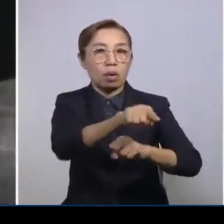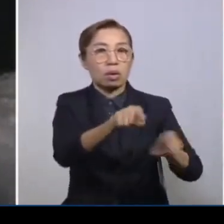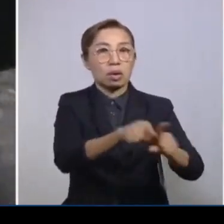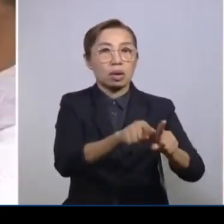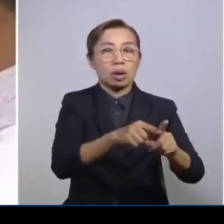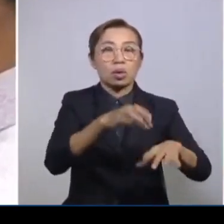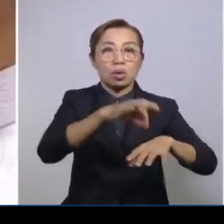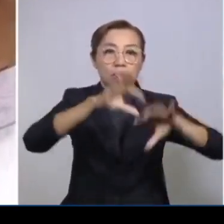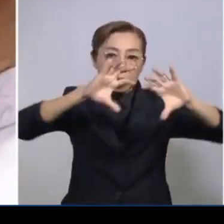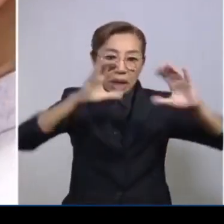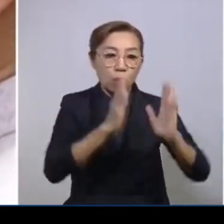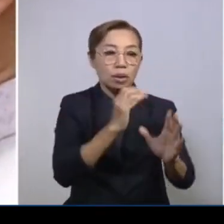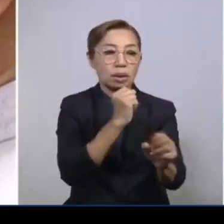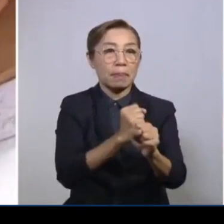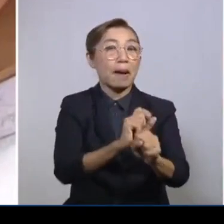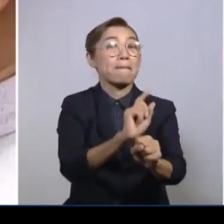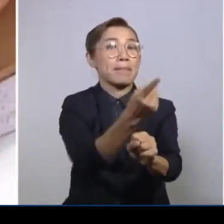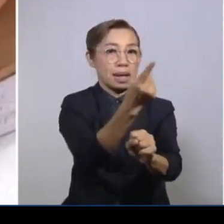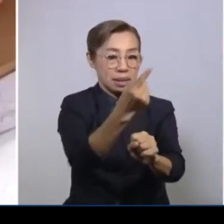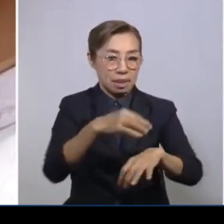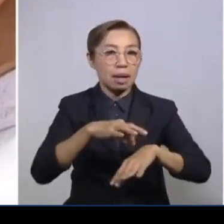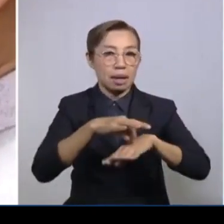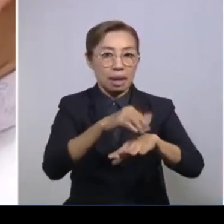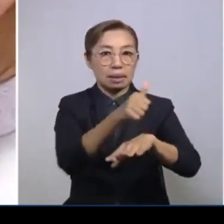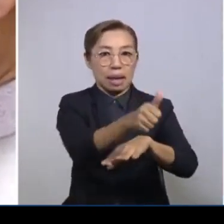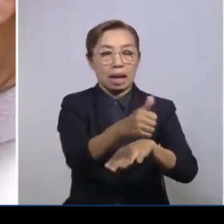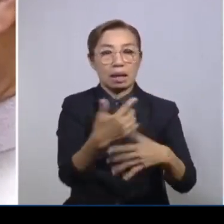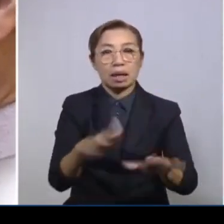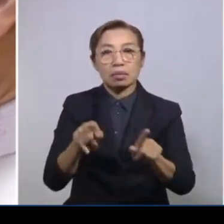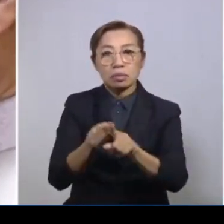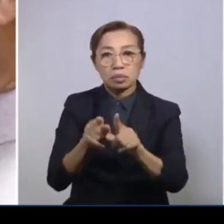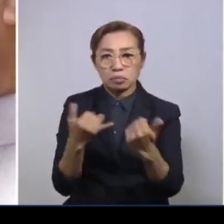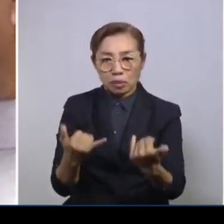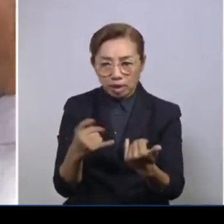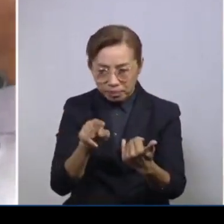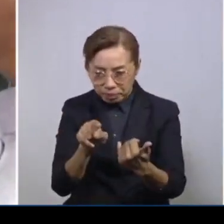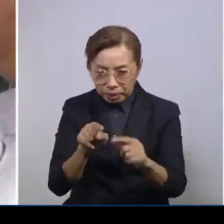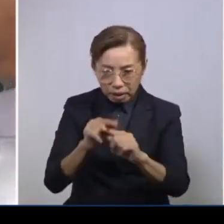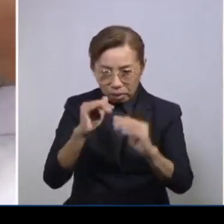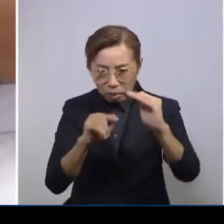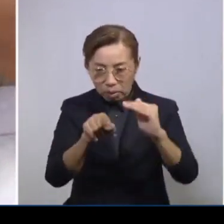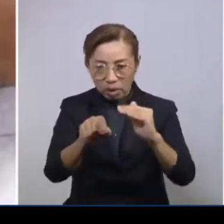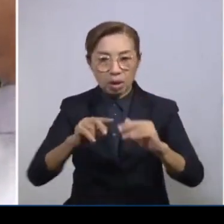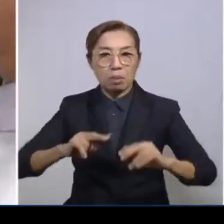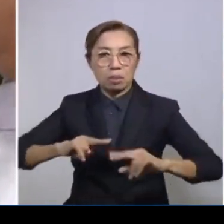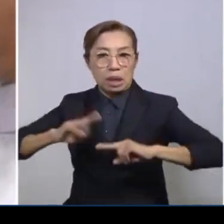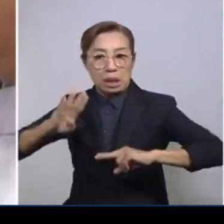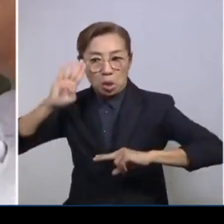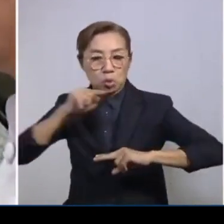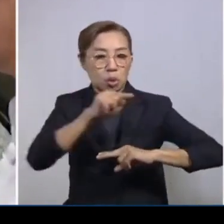ชยจากกลุ่มอื่นให้เท่าเทียมอย่างมีแผนการขณะนี้ยังมีช่องว่างอยู่ระหว่างภาคเอกชน